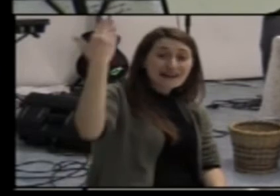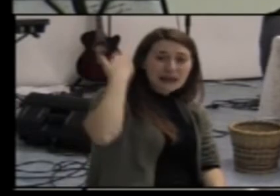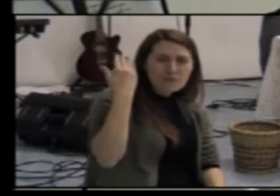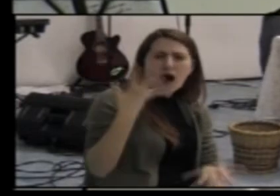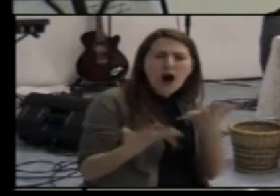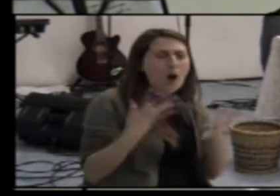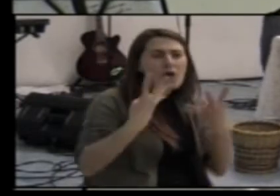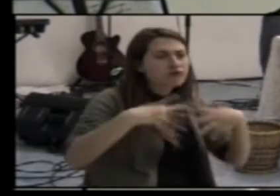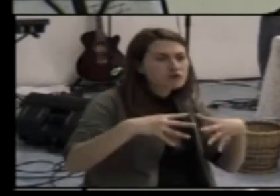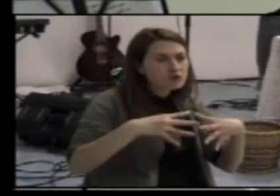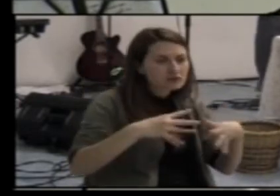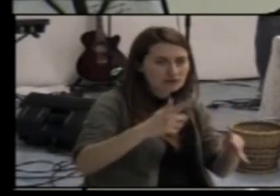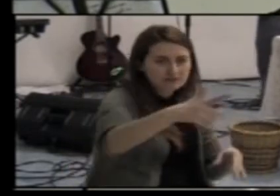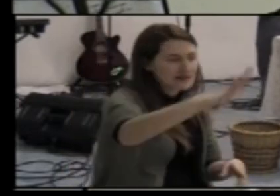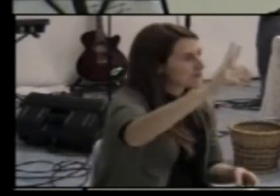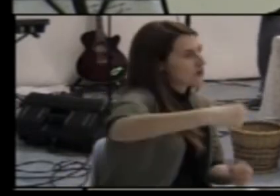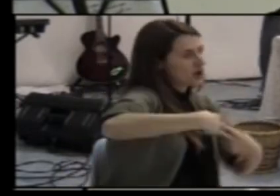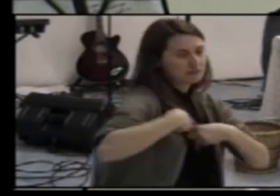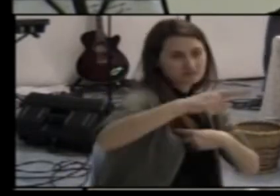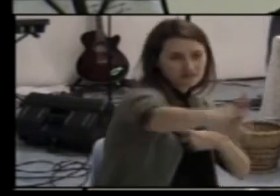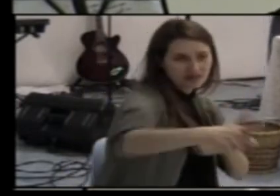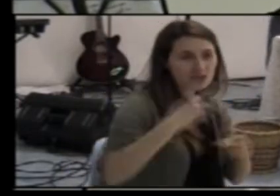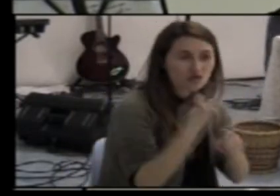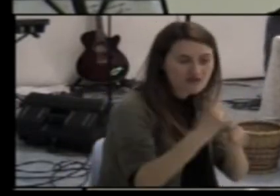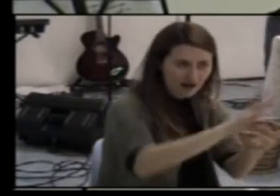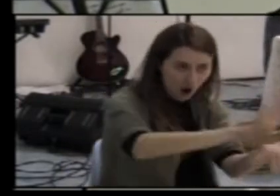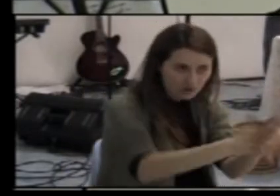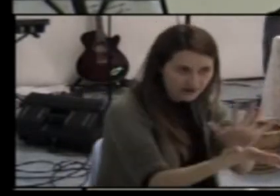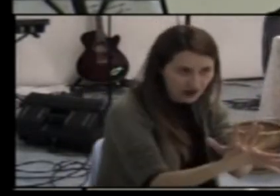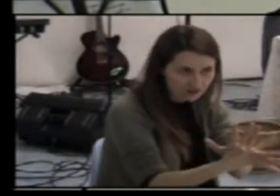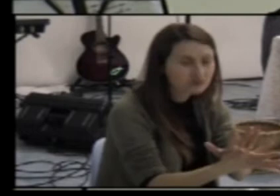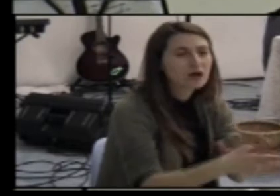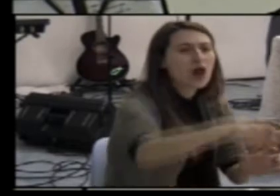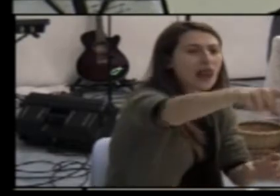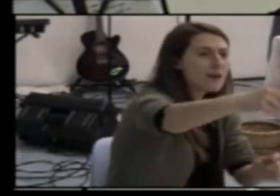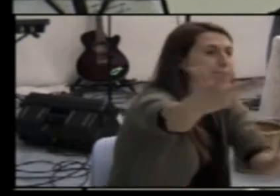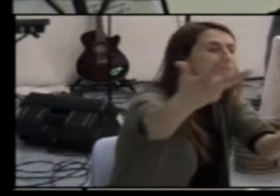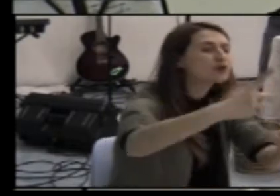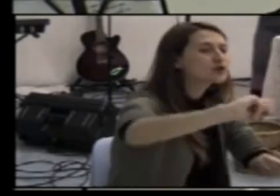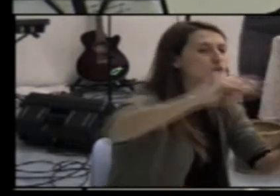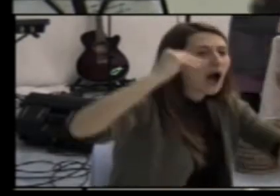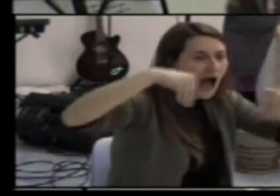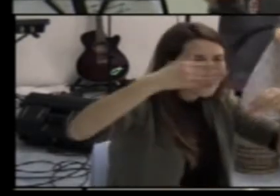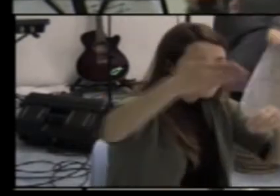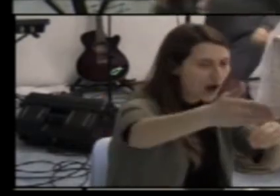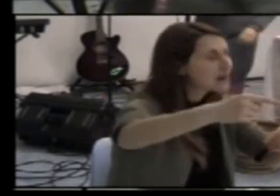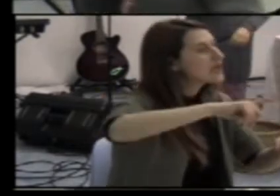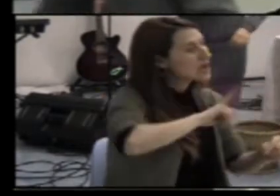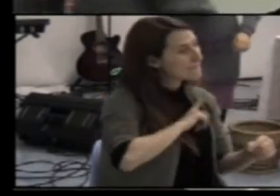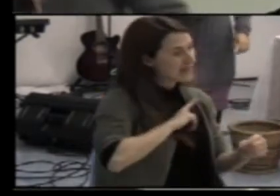prendevano gli animali e facevano quello che Abramo ha fatto. Li uccidevano, li tagliavano a metà